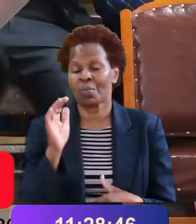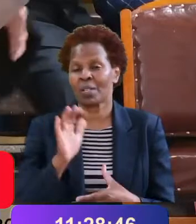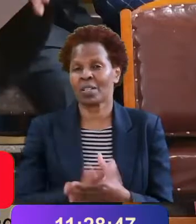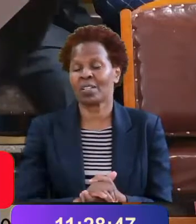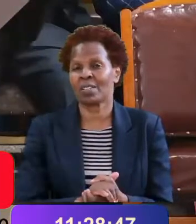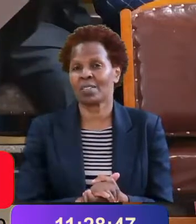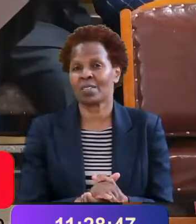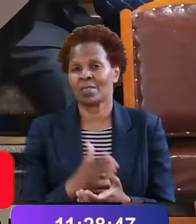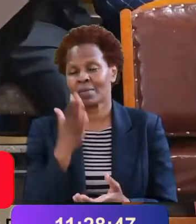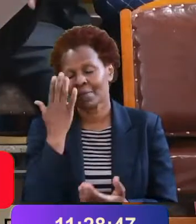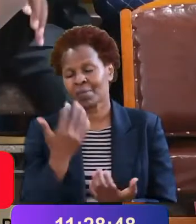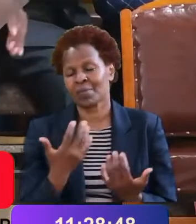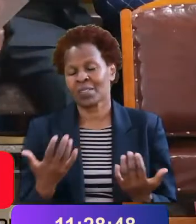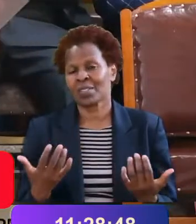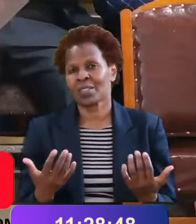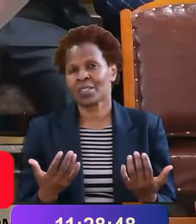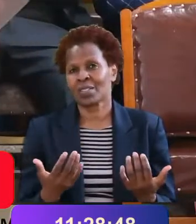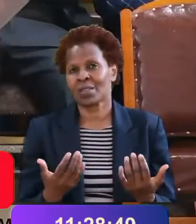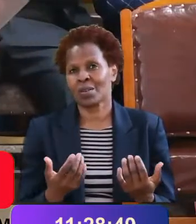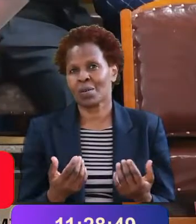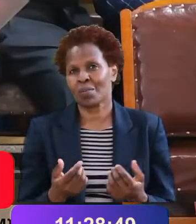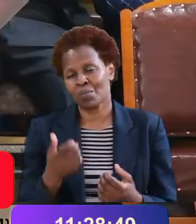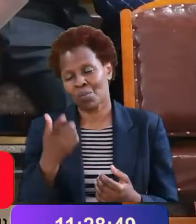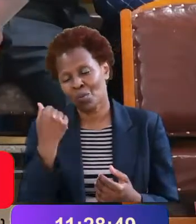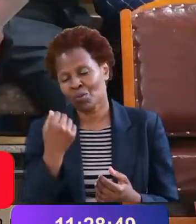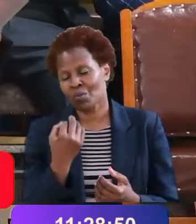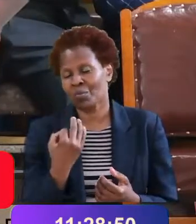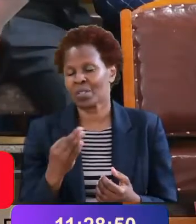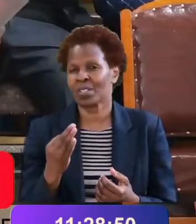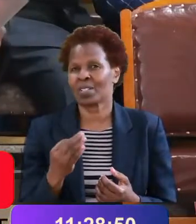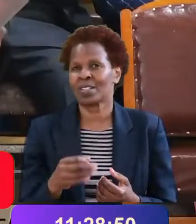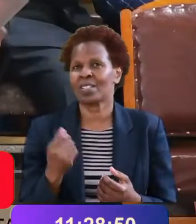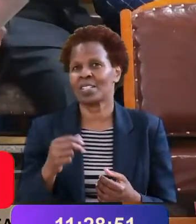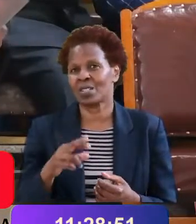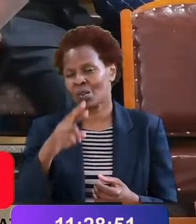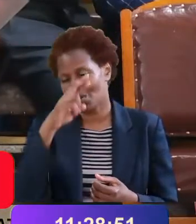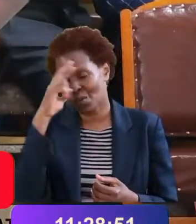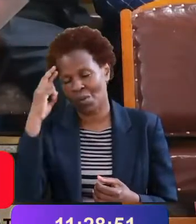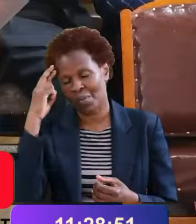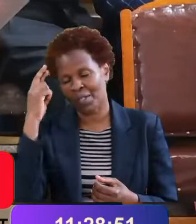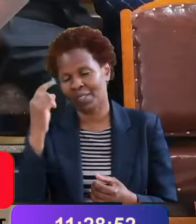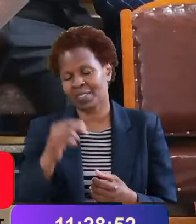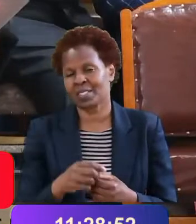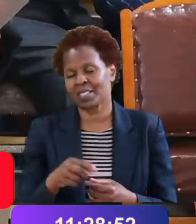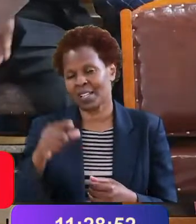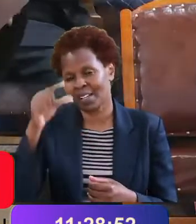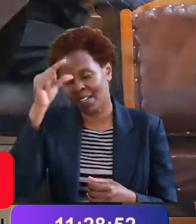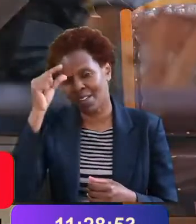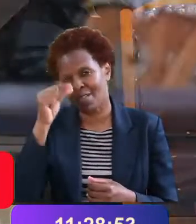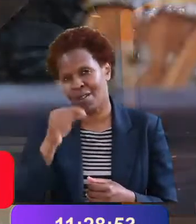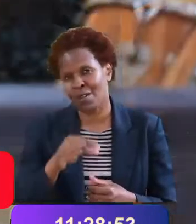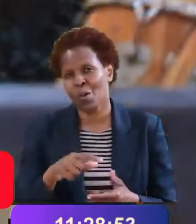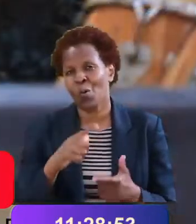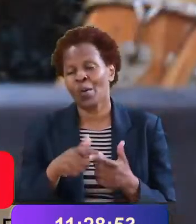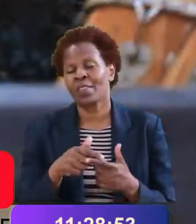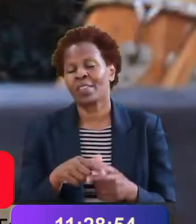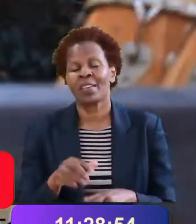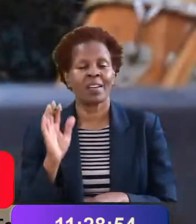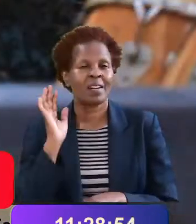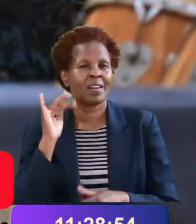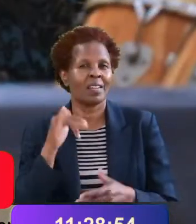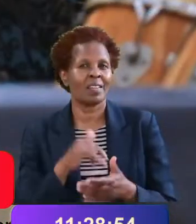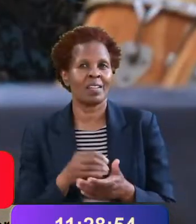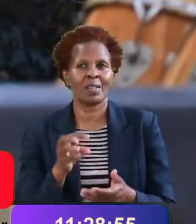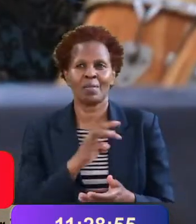kwa sababu ya kuwa katika chini ya ubeberu wa Roma. Wao wakati walisikia Mesihi atakuja,